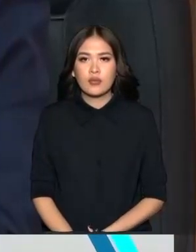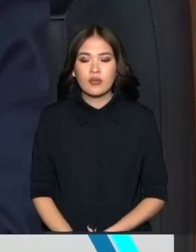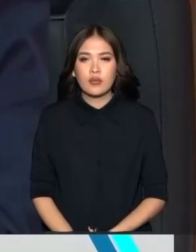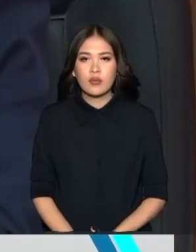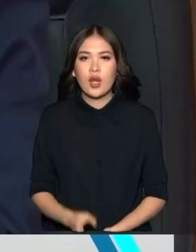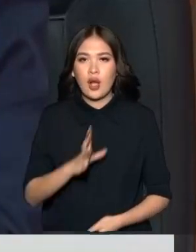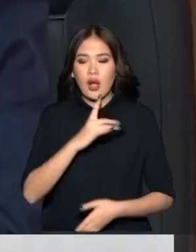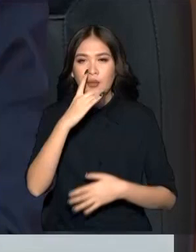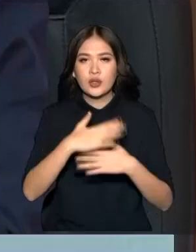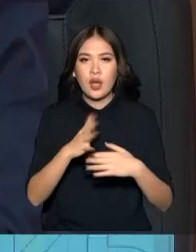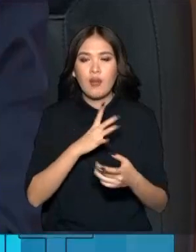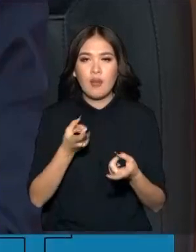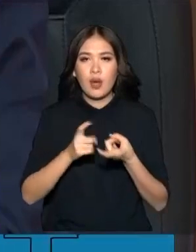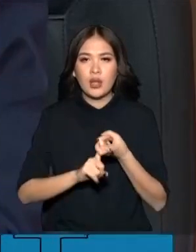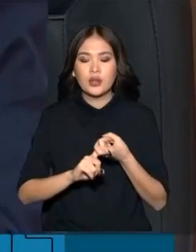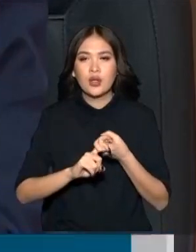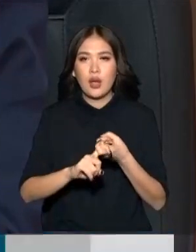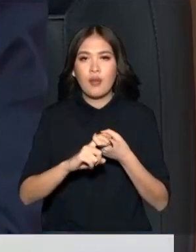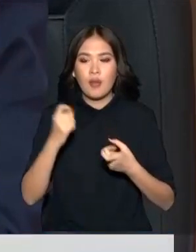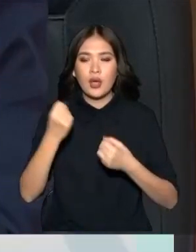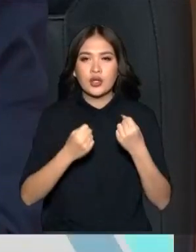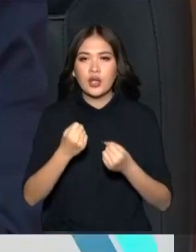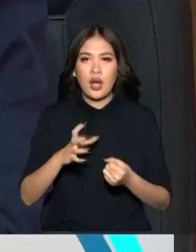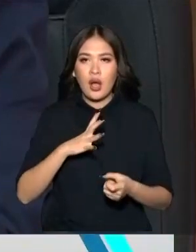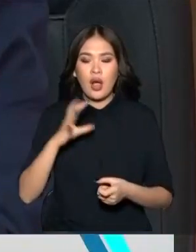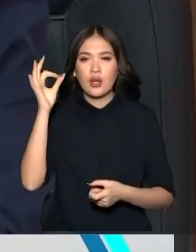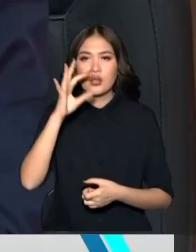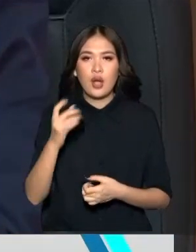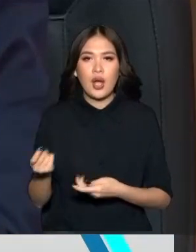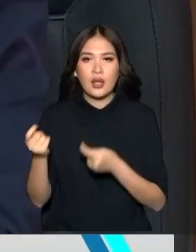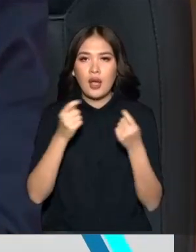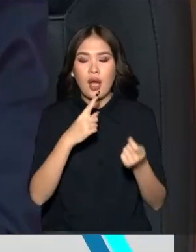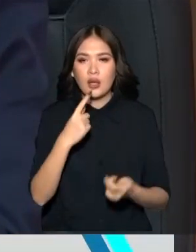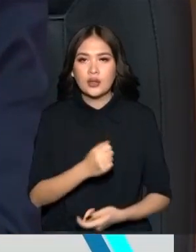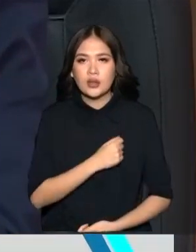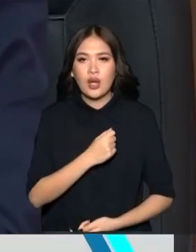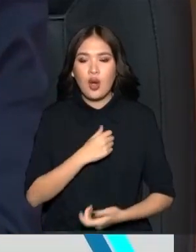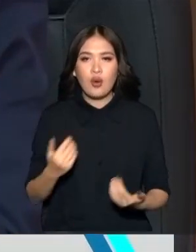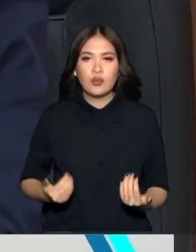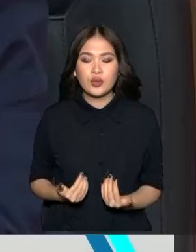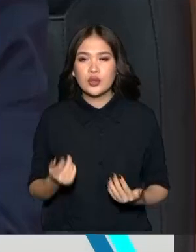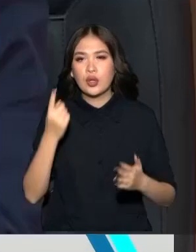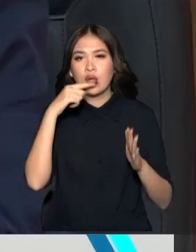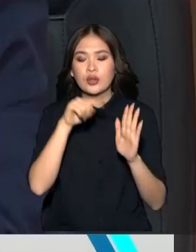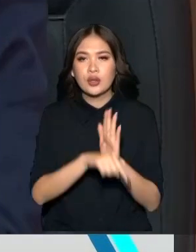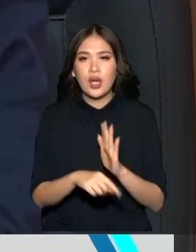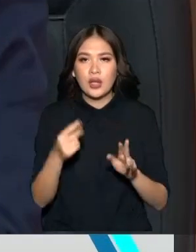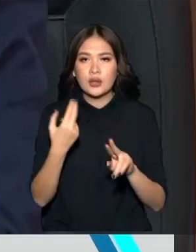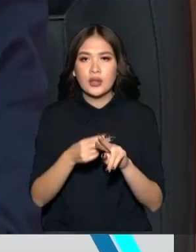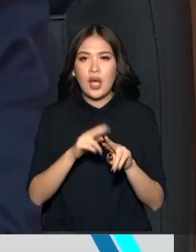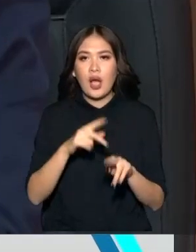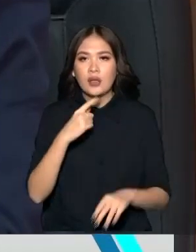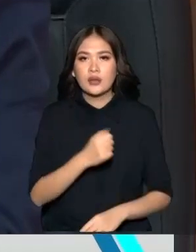Алдын ала сөз байласу арқылы, яғни автокөлікті айдап әкетумен әскери қызметшінің өміріне қол сұққаны, соның салдарынан